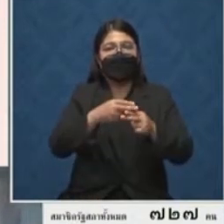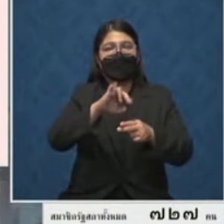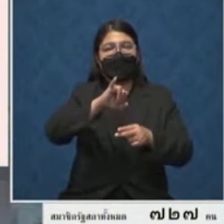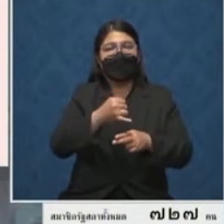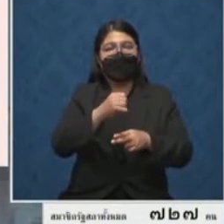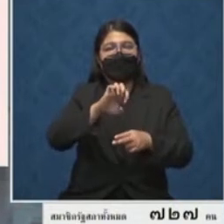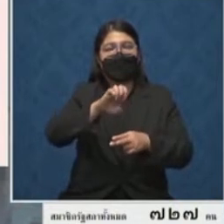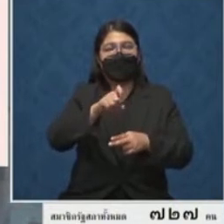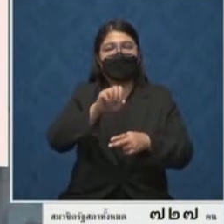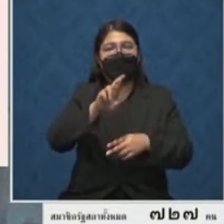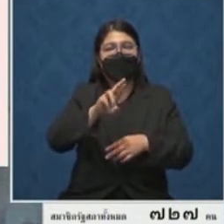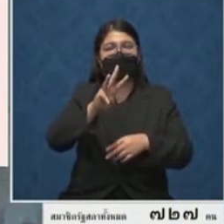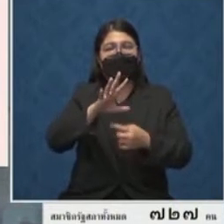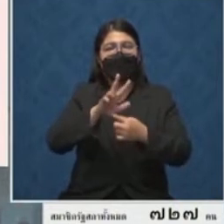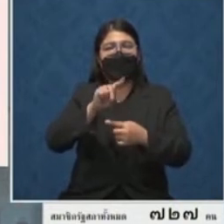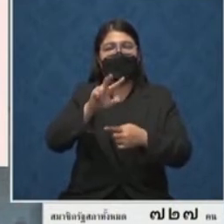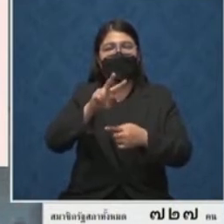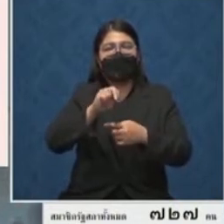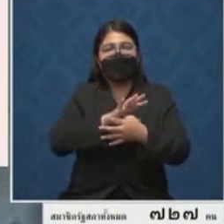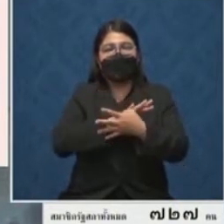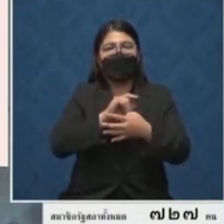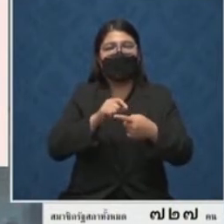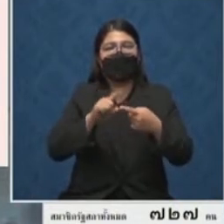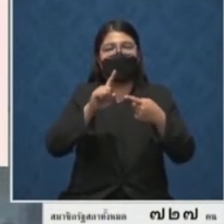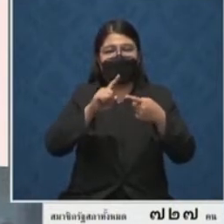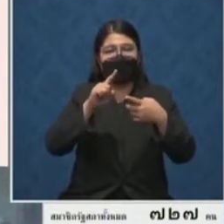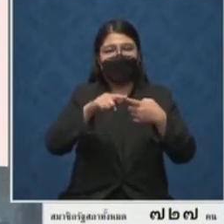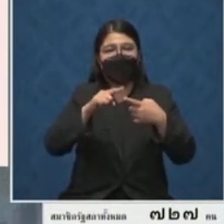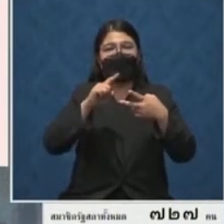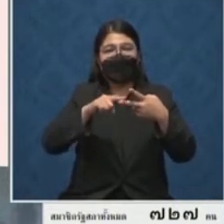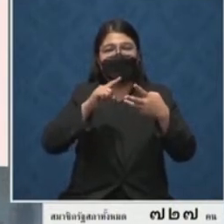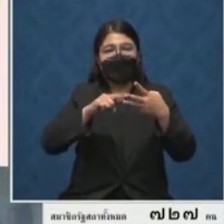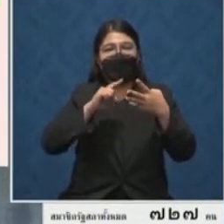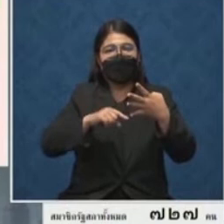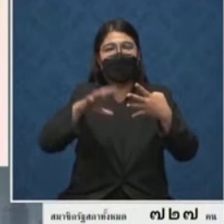1รับหลักการ2รับหลักการ3รับหลักการ4รับหลักการครับ